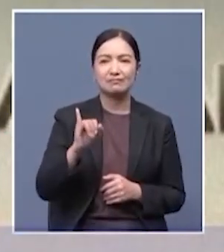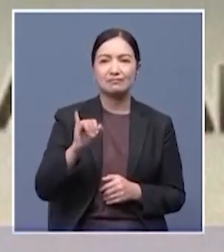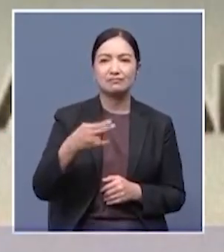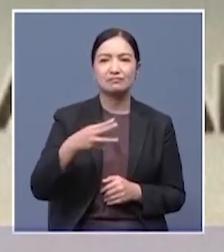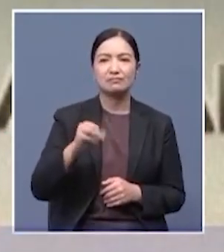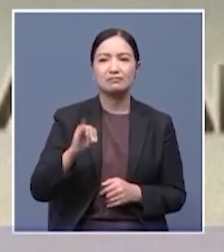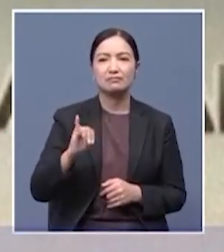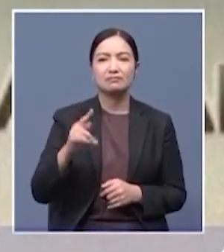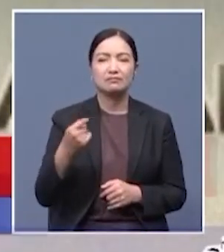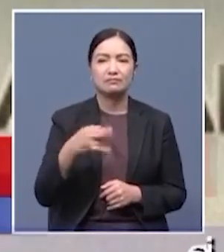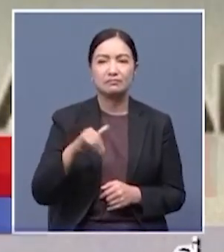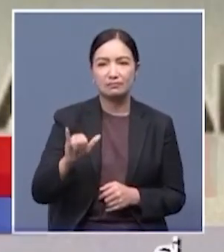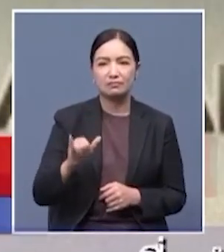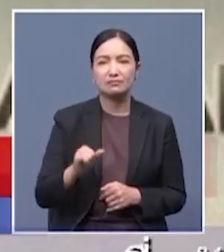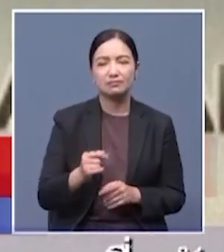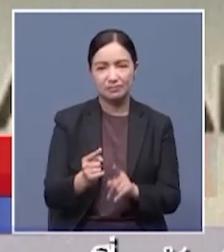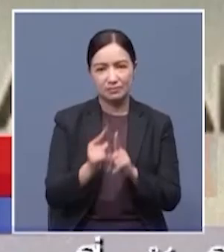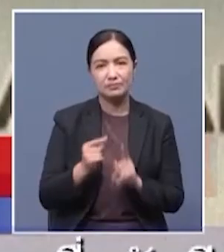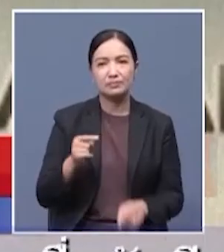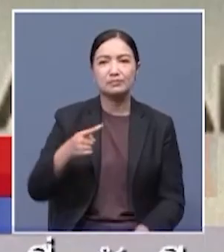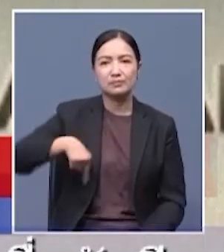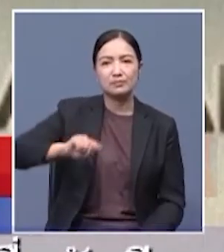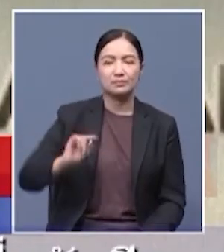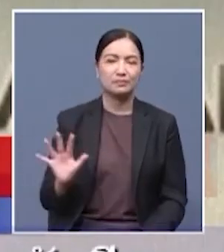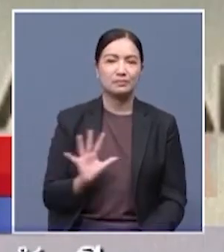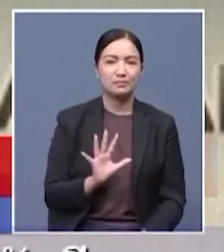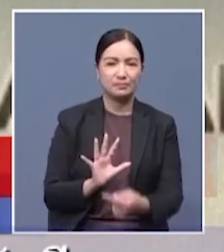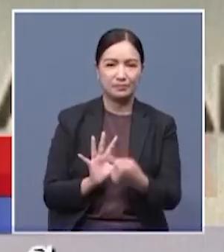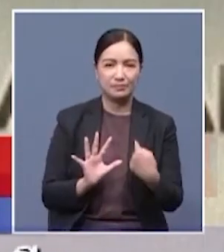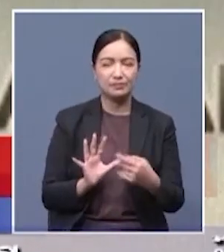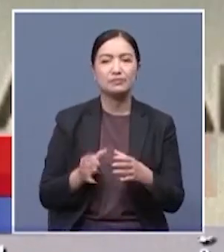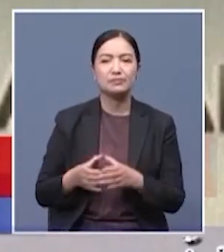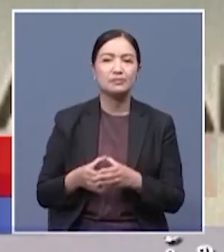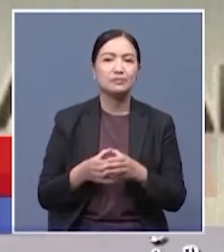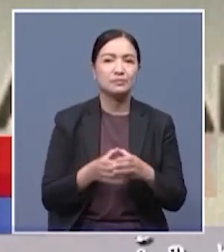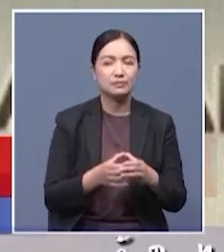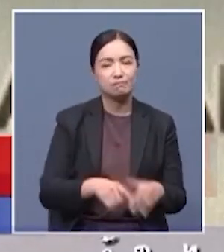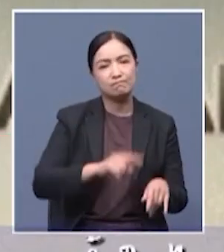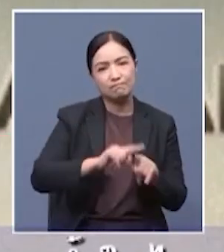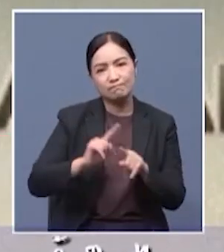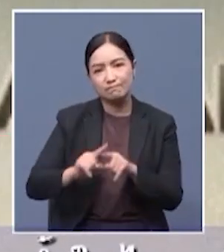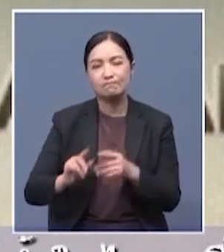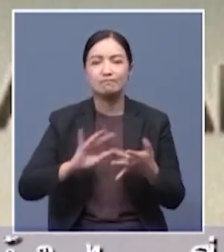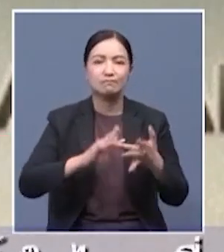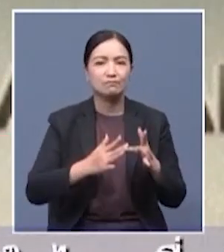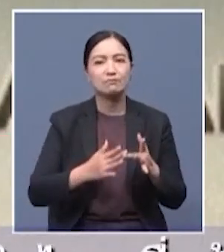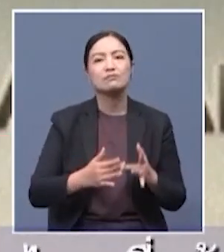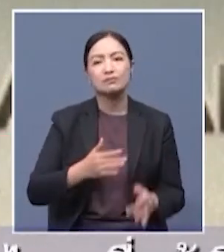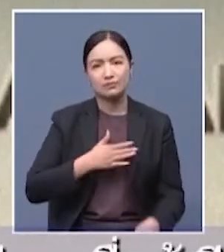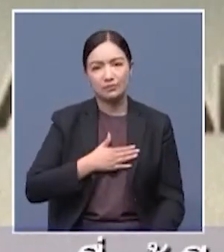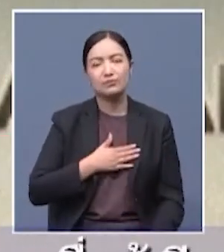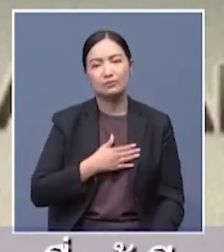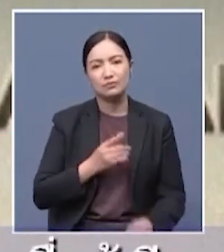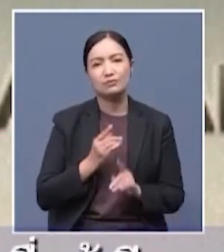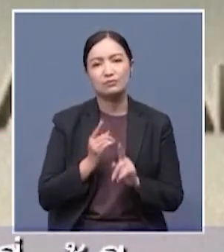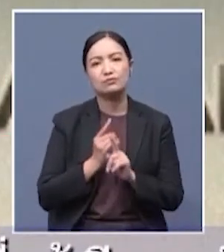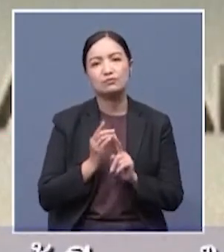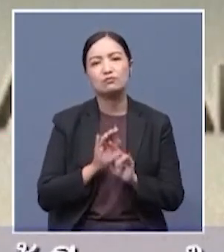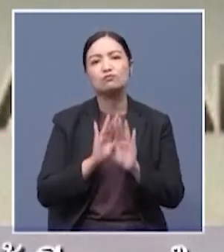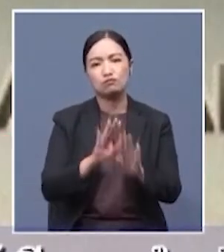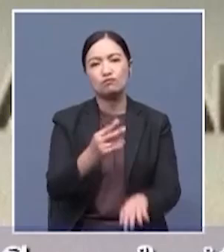คะแล้วก็ฝากติดตามพวกเราทีม Miss Universe Top 5นะคะในทุกๆโซเชียลมีเดียของ Miss Universe Thailand เลยนะ